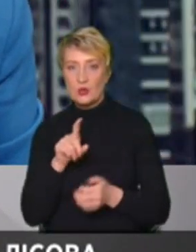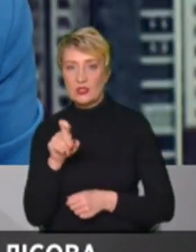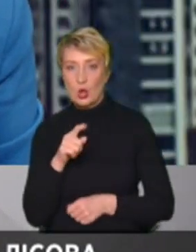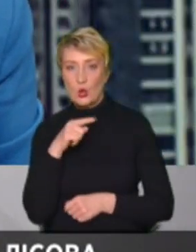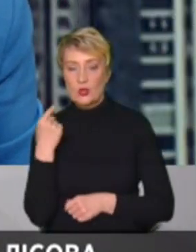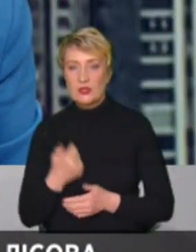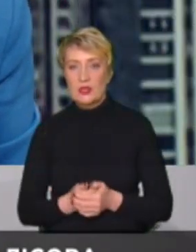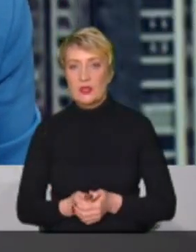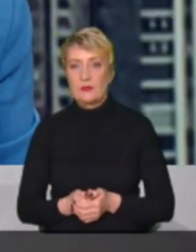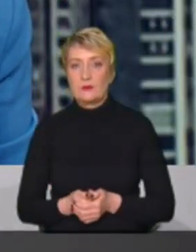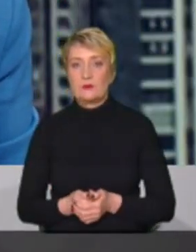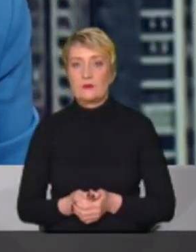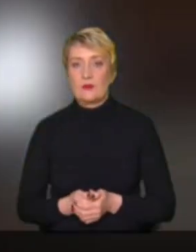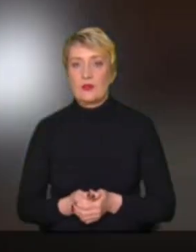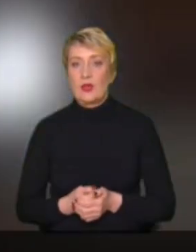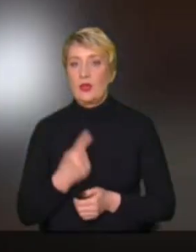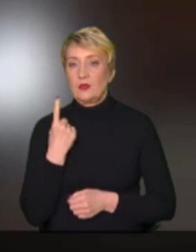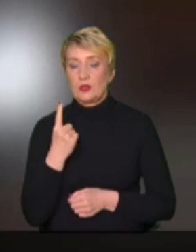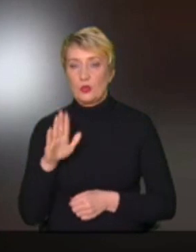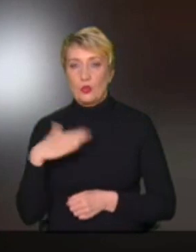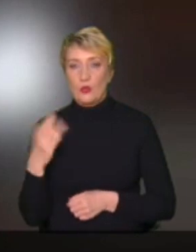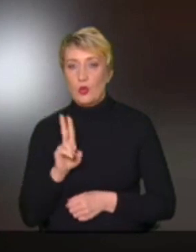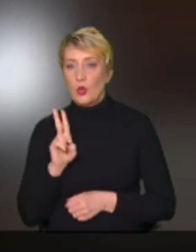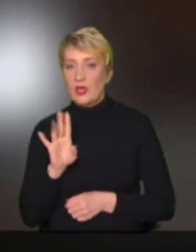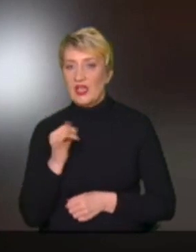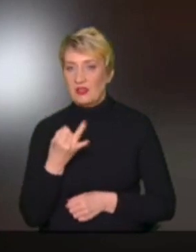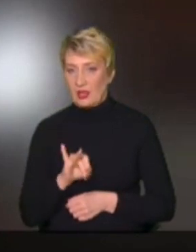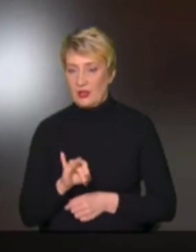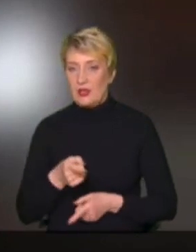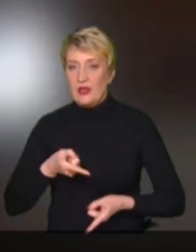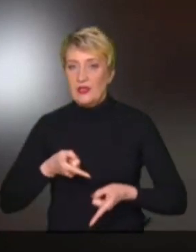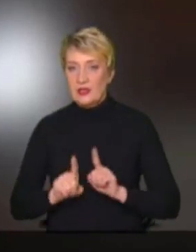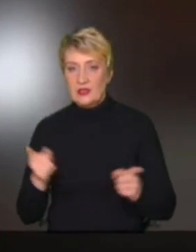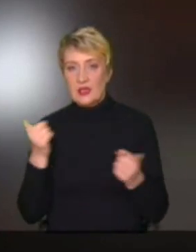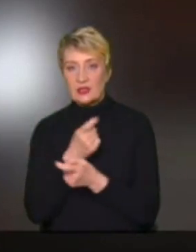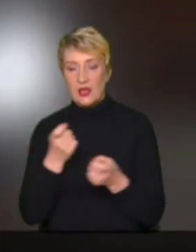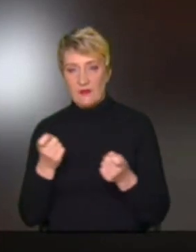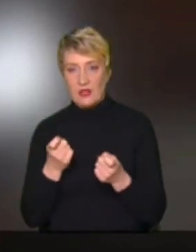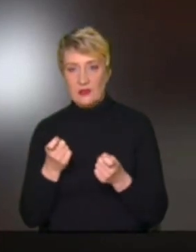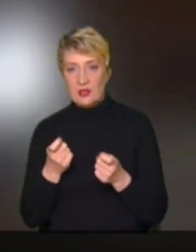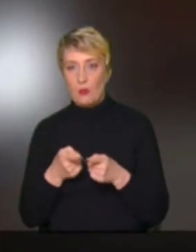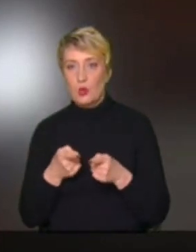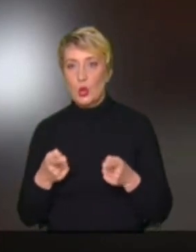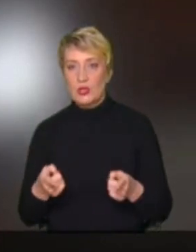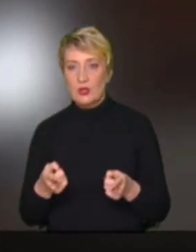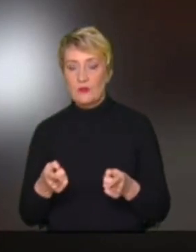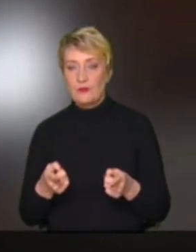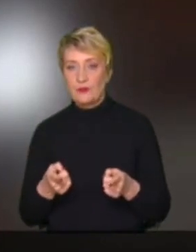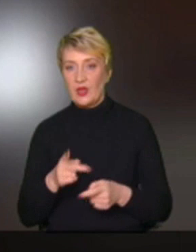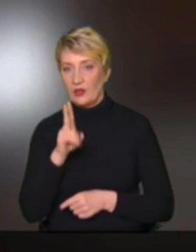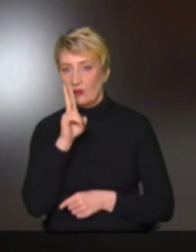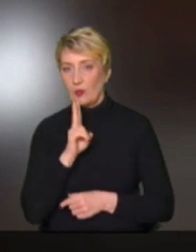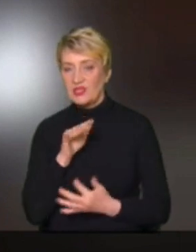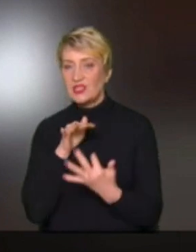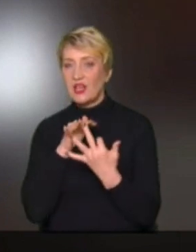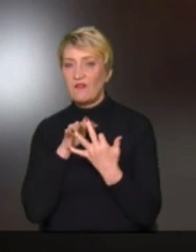Ви знаєте, так, з одного боку, Китай дійсно заявляє вже протягом 2 місяців війни